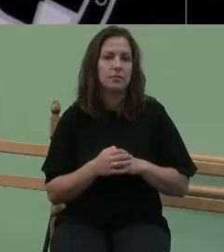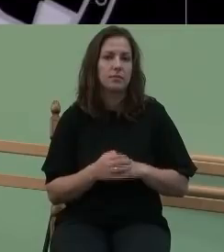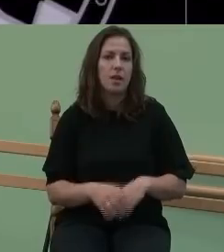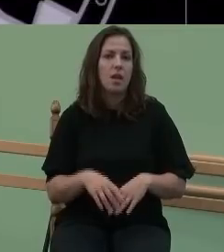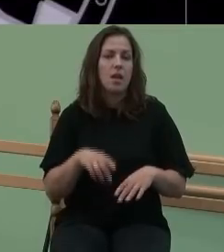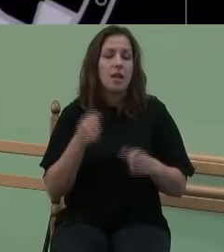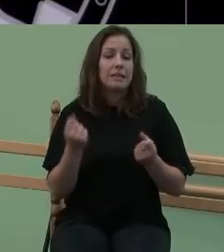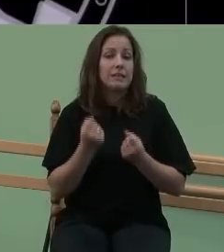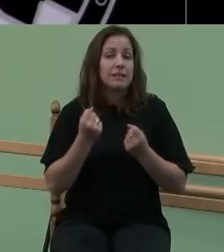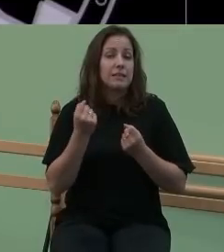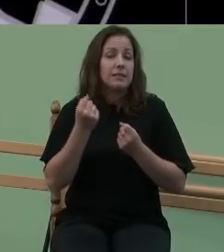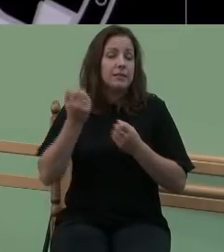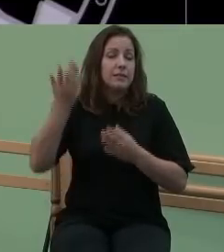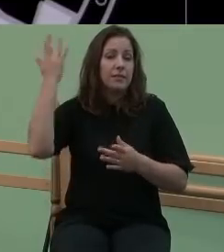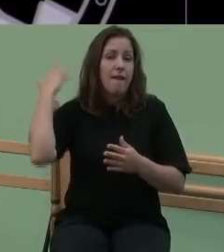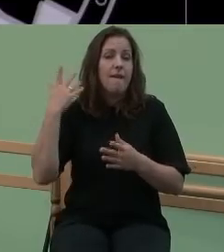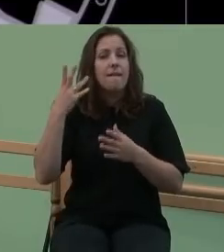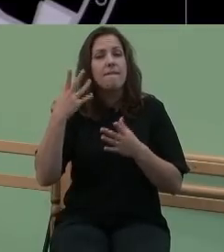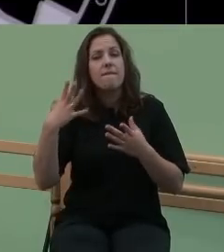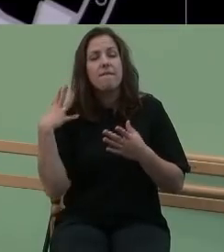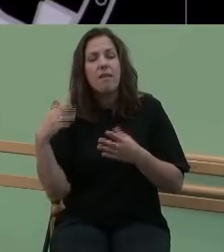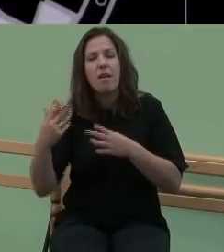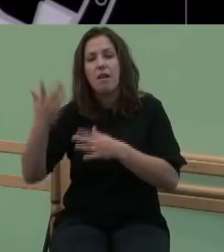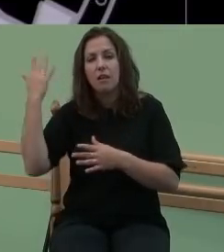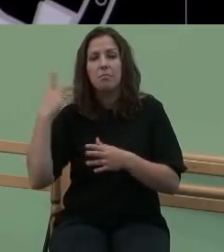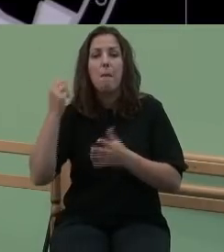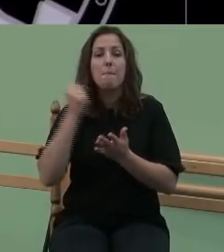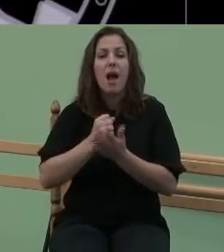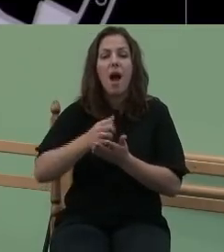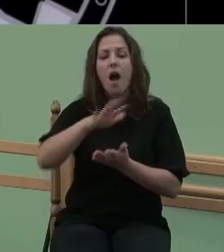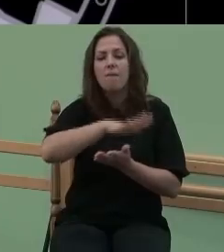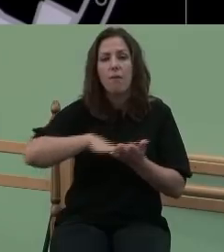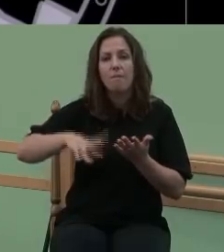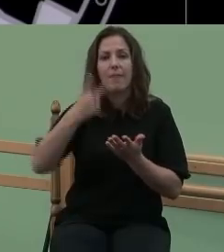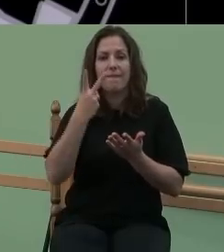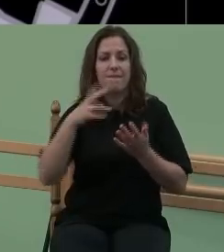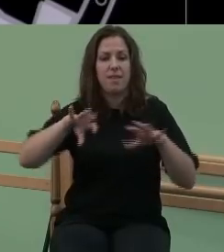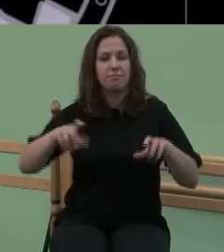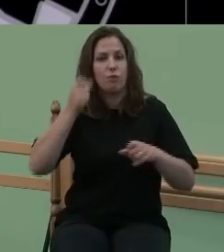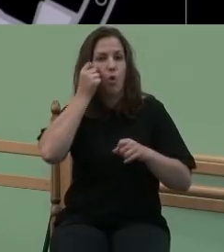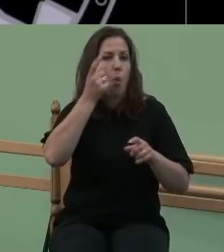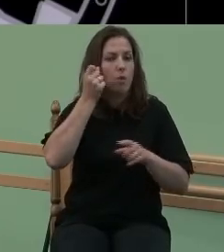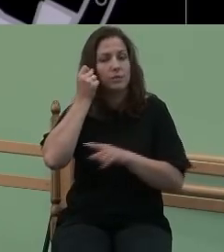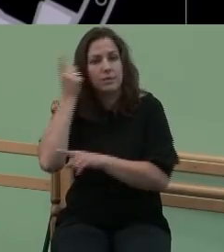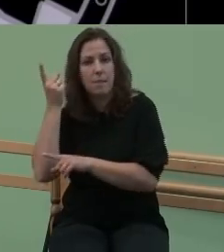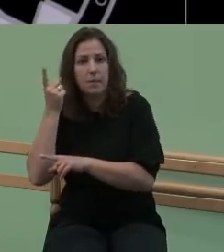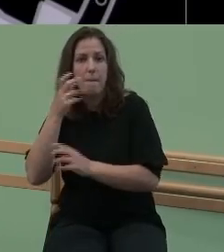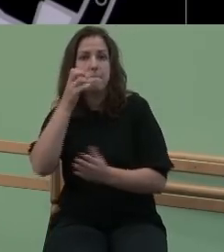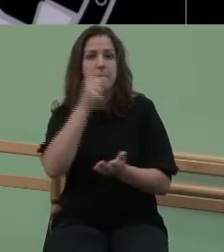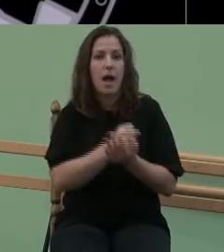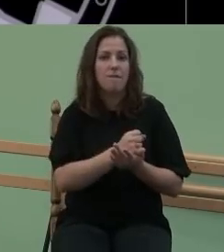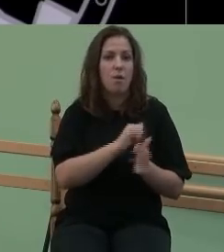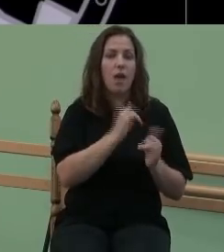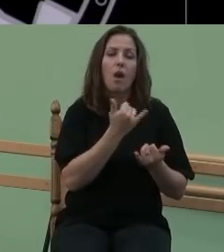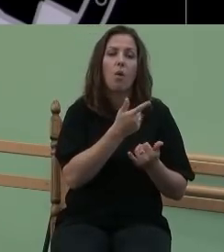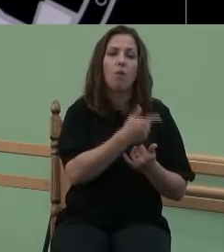Od zarania wieków prawo porusza się między dwiema koncepcjami. Prawo